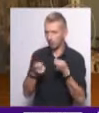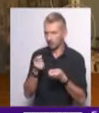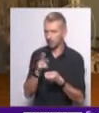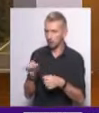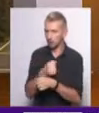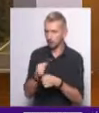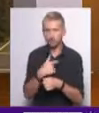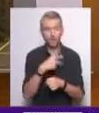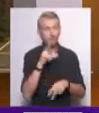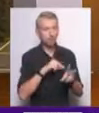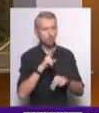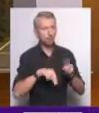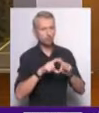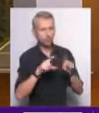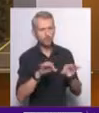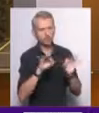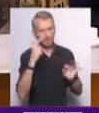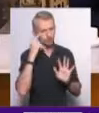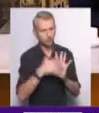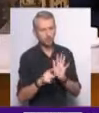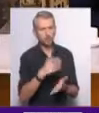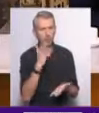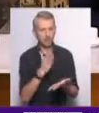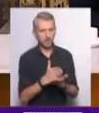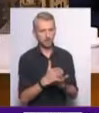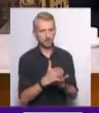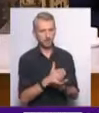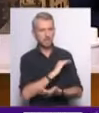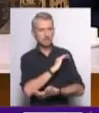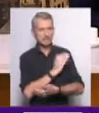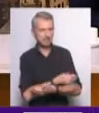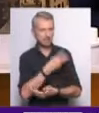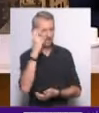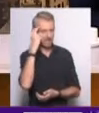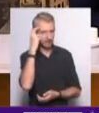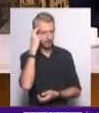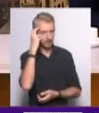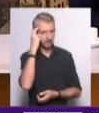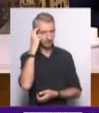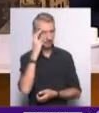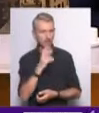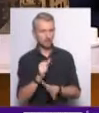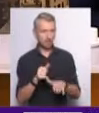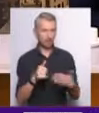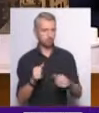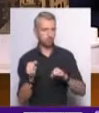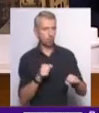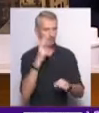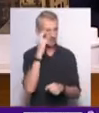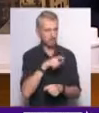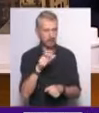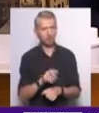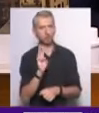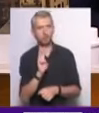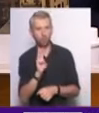Я сподіваюся, забудовники прекрасно розуміють, що є сила в Києві на боці киян,